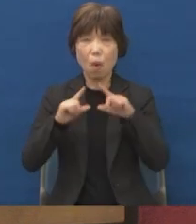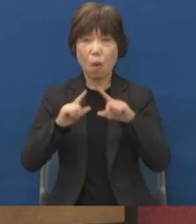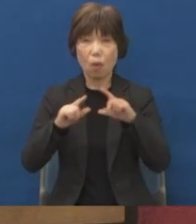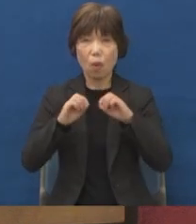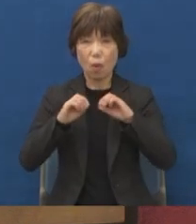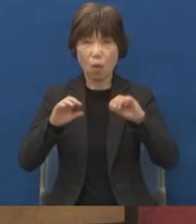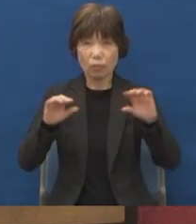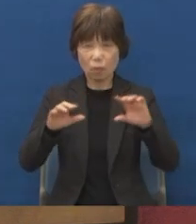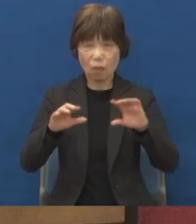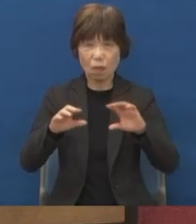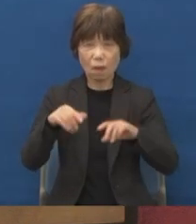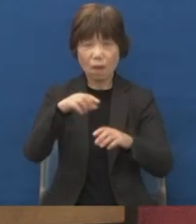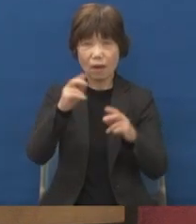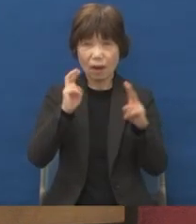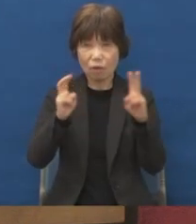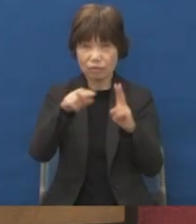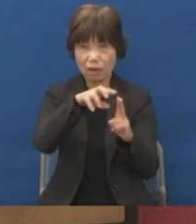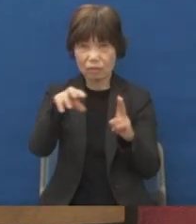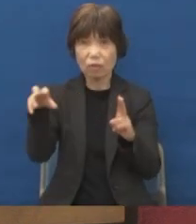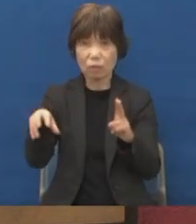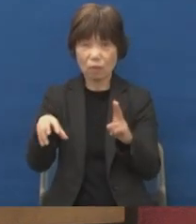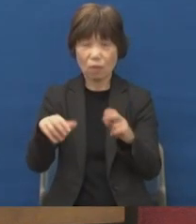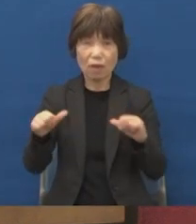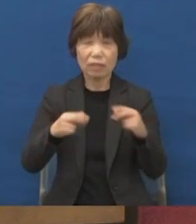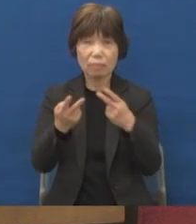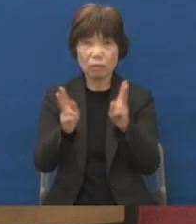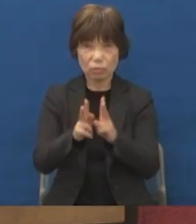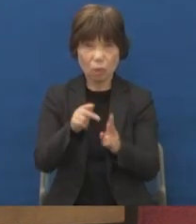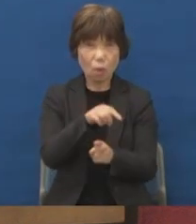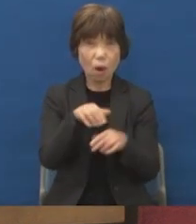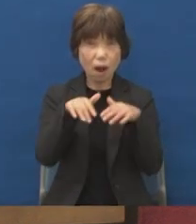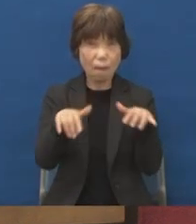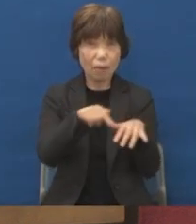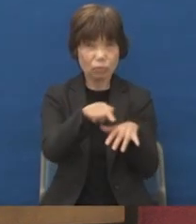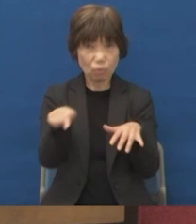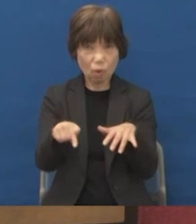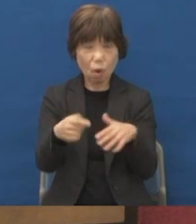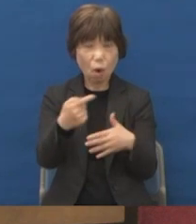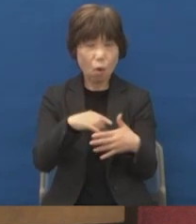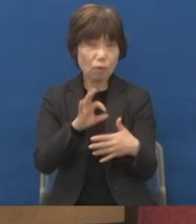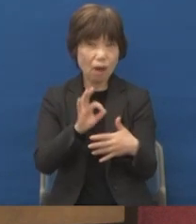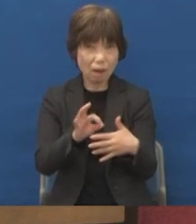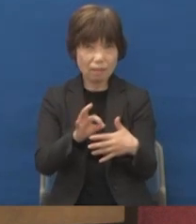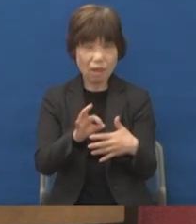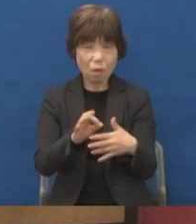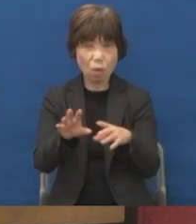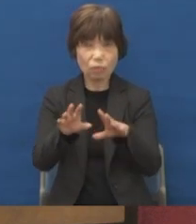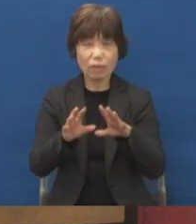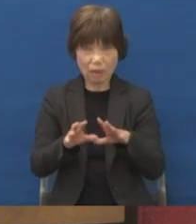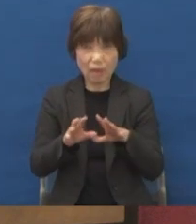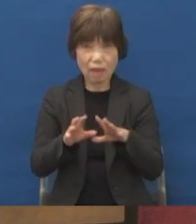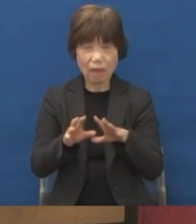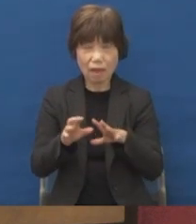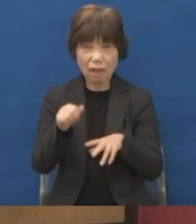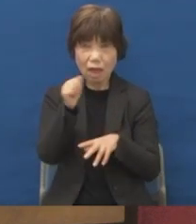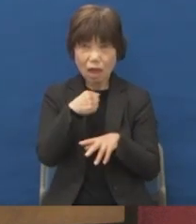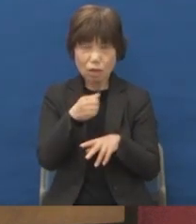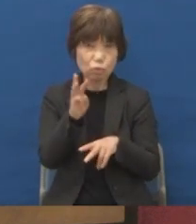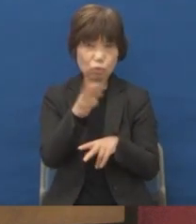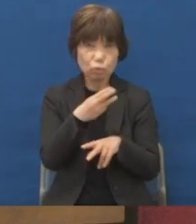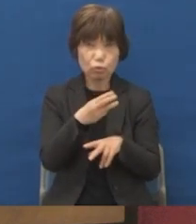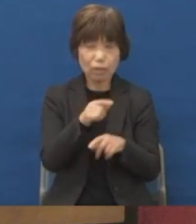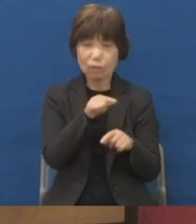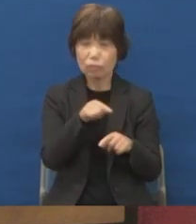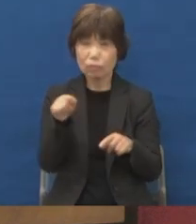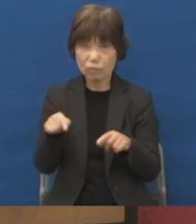査結果で、自民党派閥の裏金事件を受け、衆参両院で開かれた政